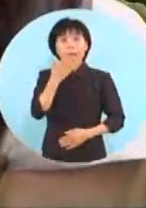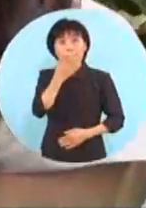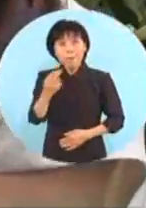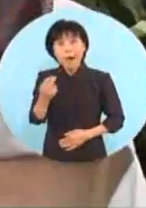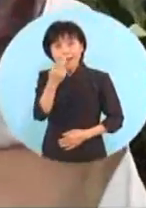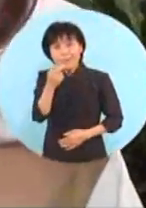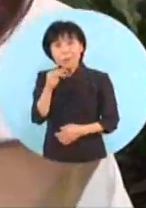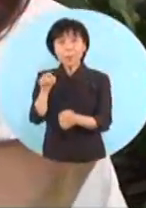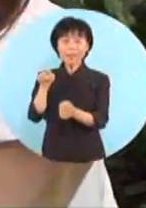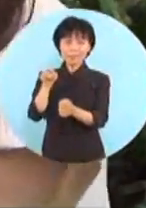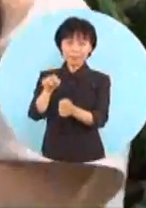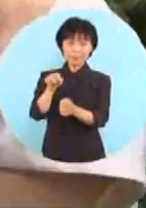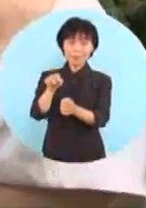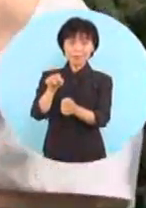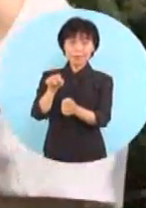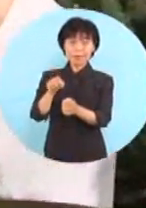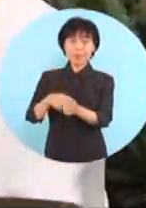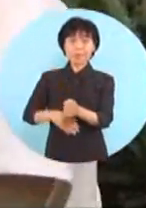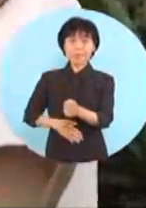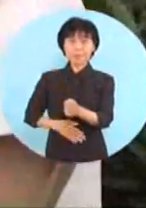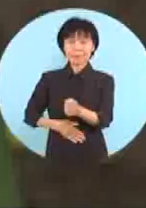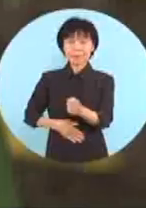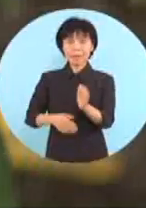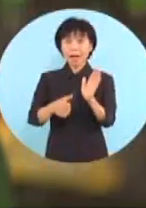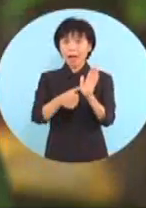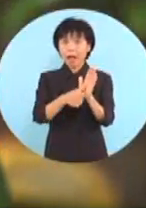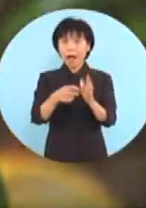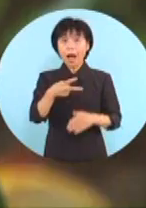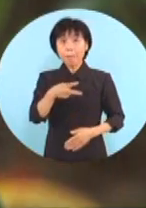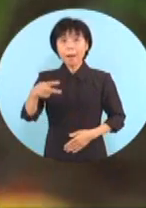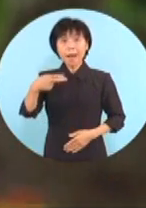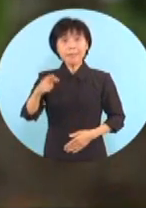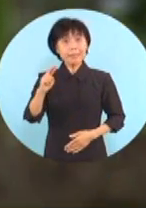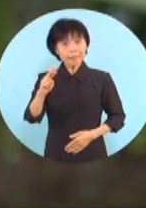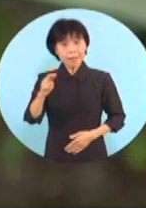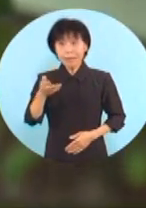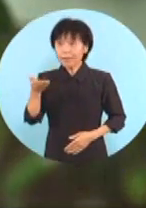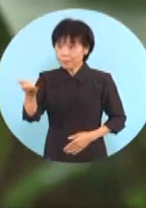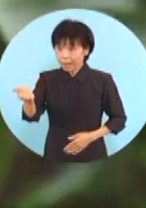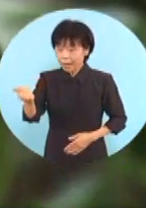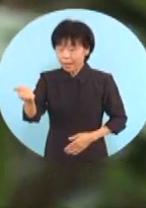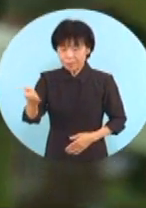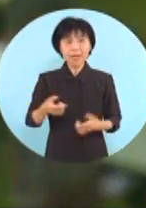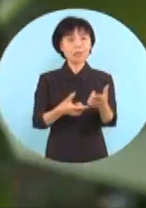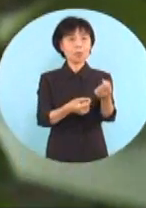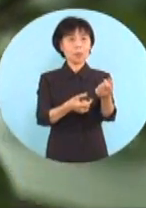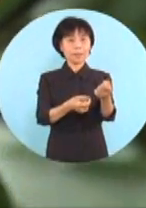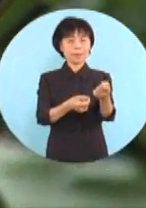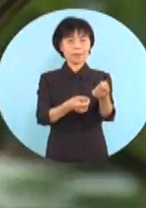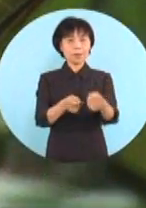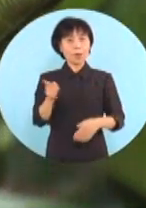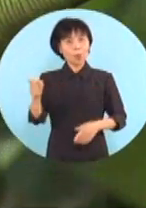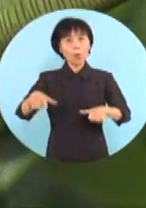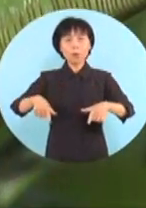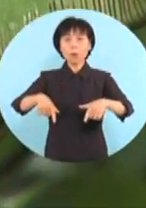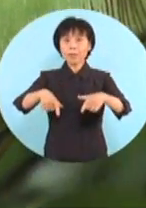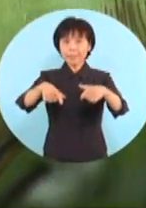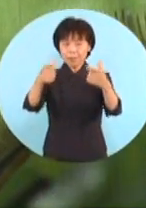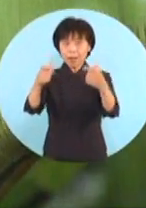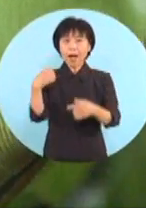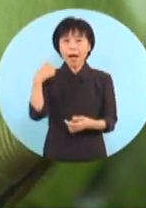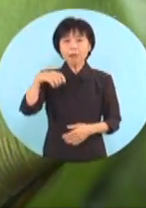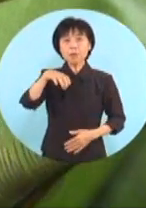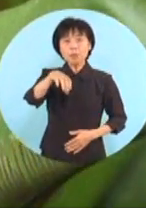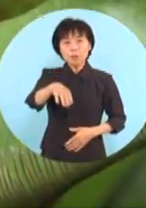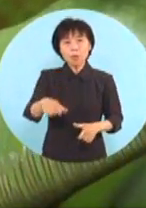うん、甘い匂いがします。バニラの香りですか。 正解です。こちらはね、